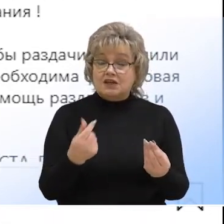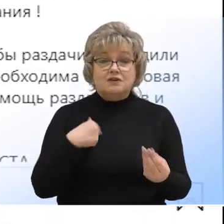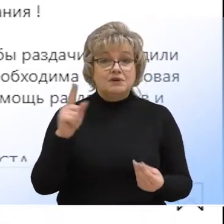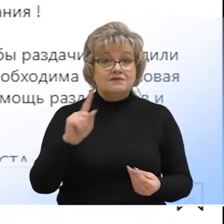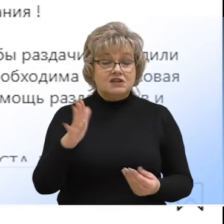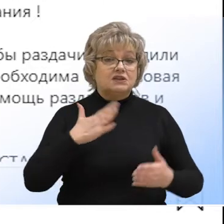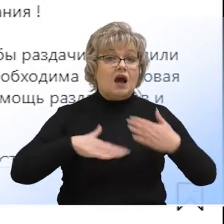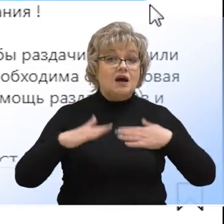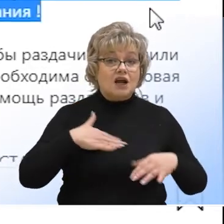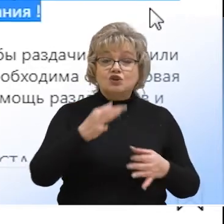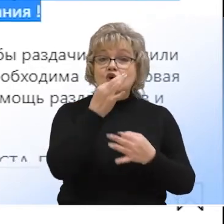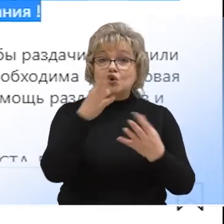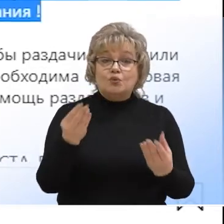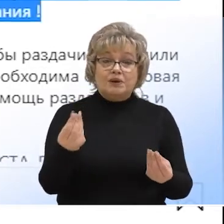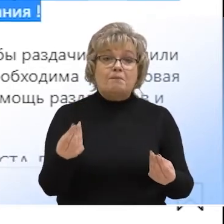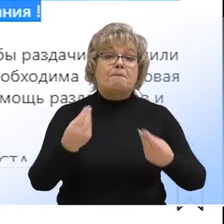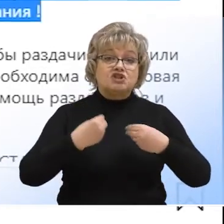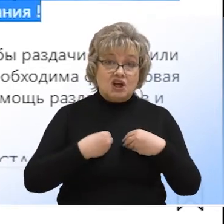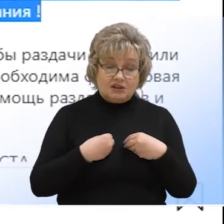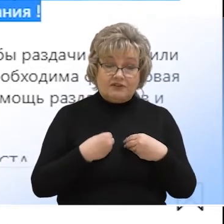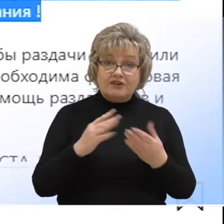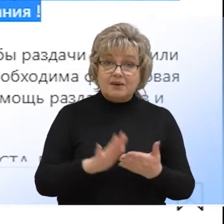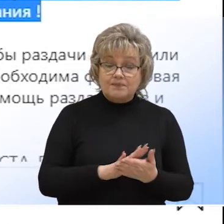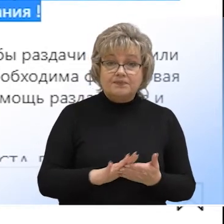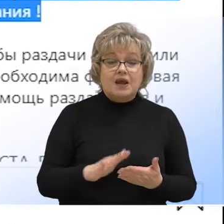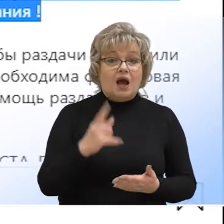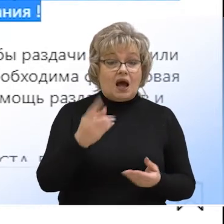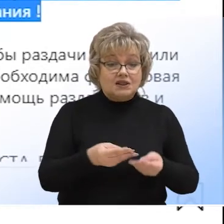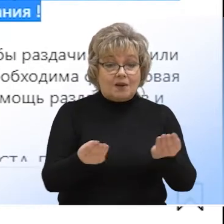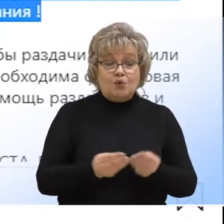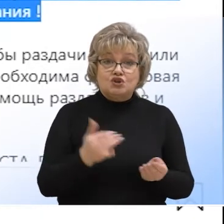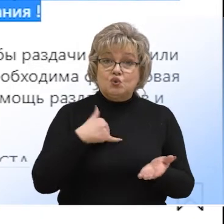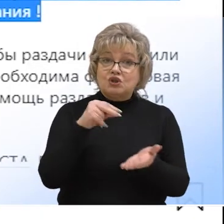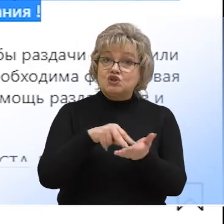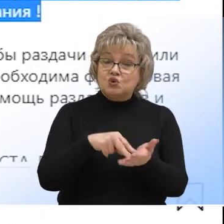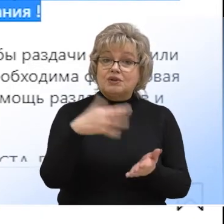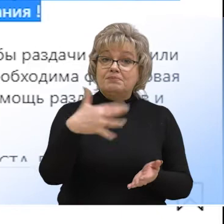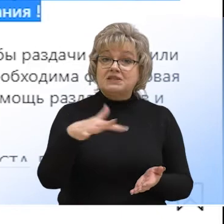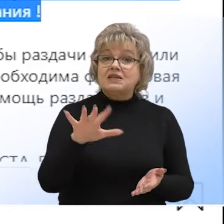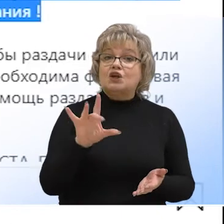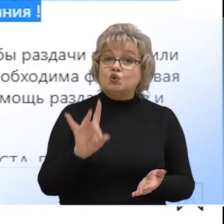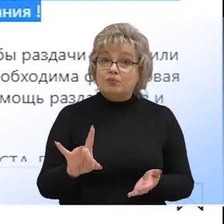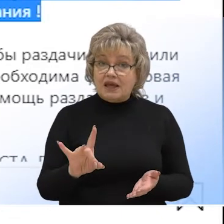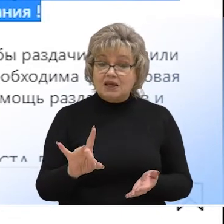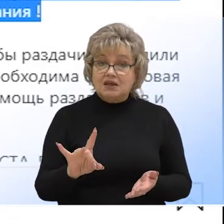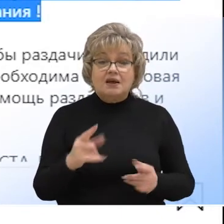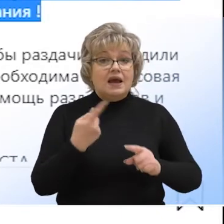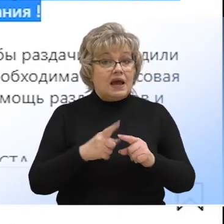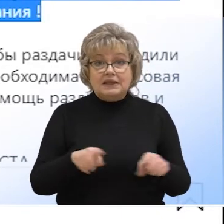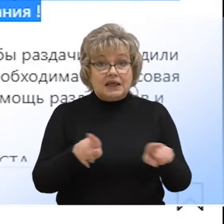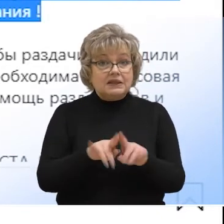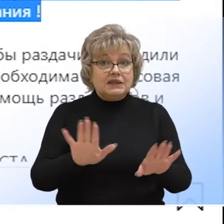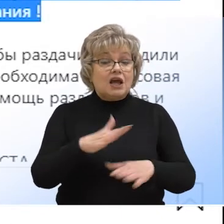всегда очень рады любым пожертвованиям. Одна порция у нас стоит 50 рублей. То есть это не